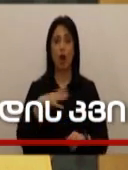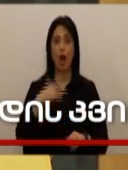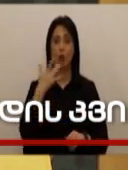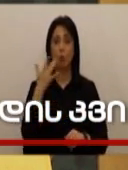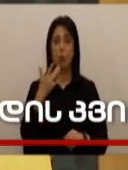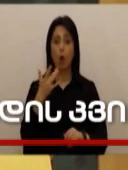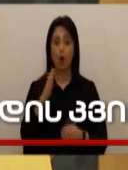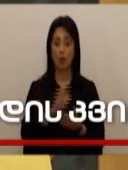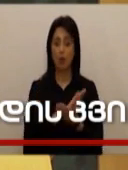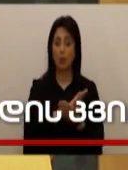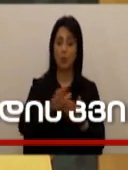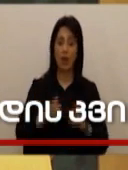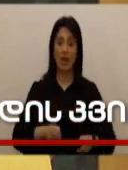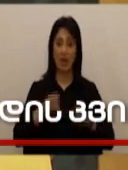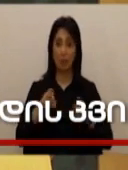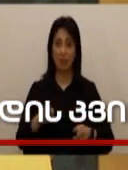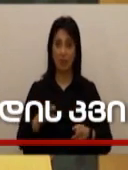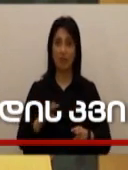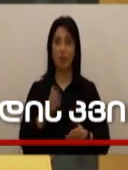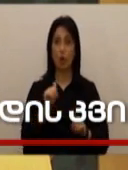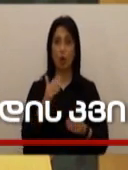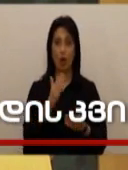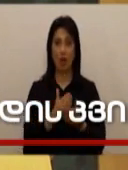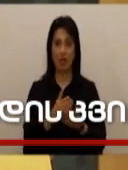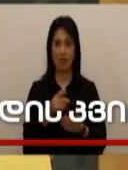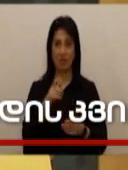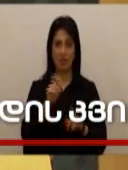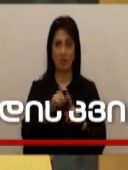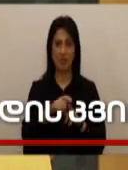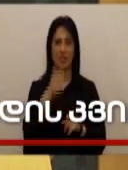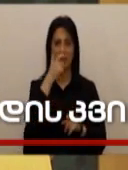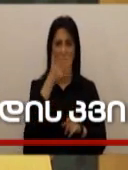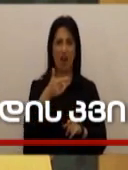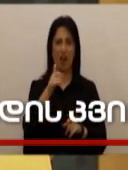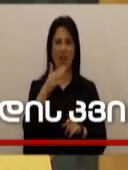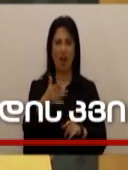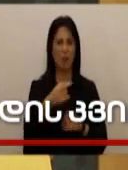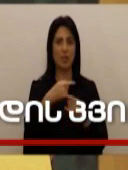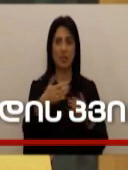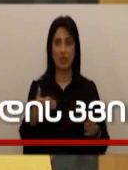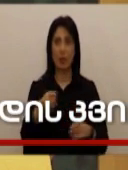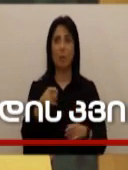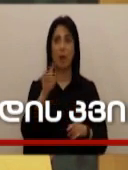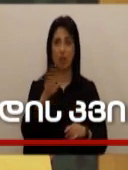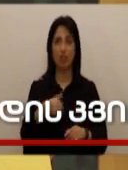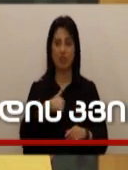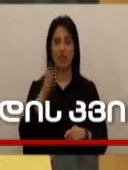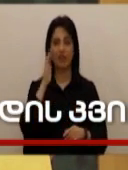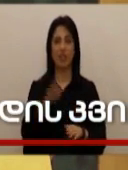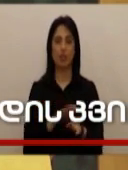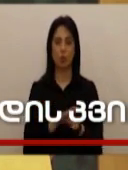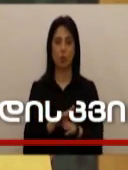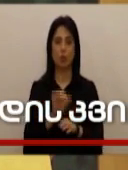პოლიტიკა გათავისუფლდება კრიმინალებისგან, როგორებიც არიან დღეს ნახსენები სააკაშვილი, გვარამია და სხვები, მაშინ ჩვენ გახდებით